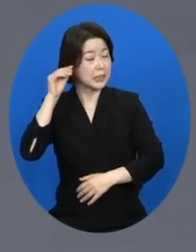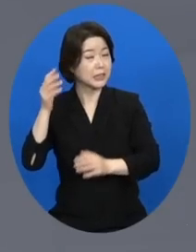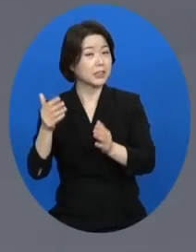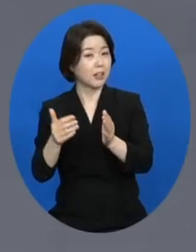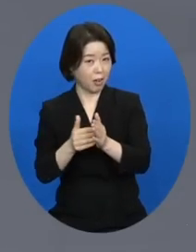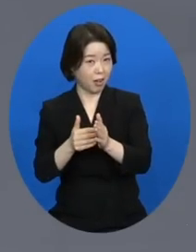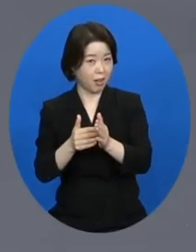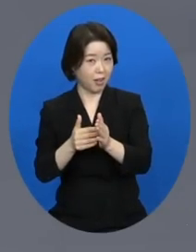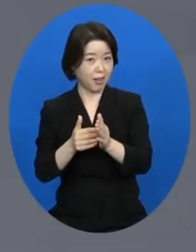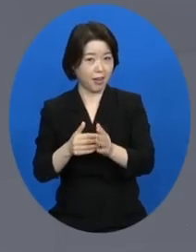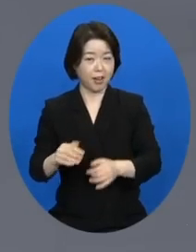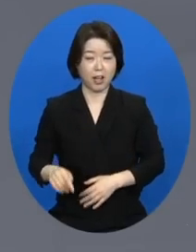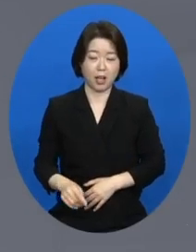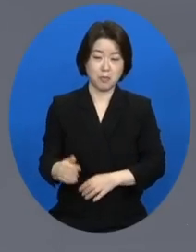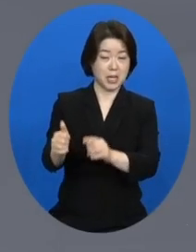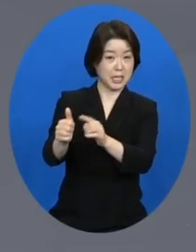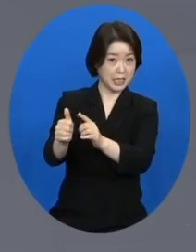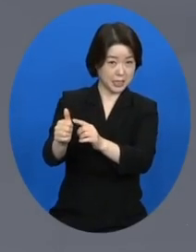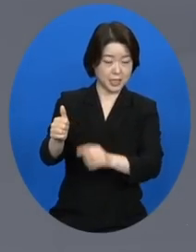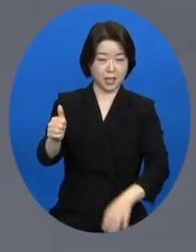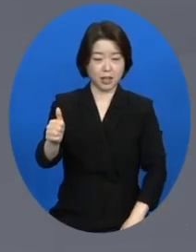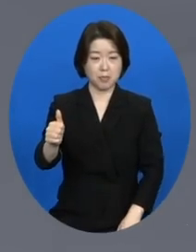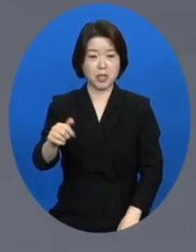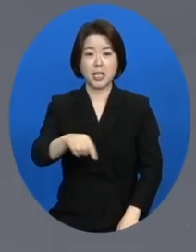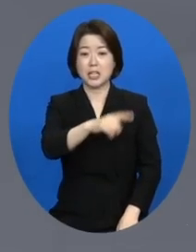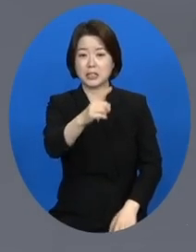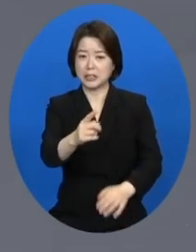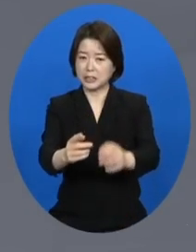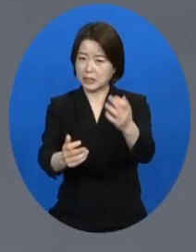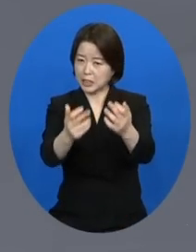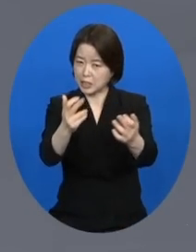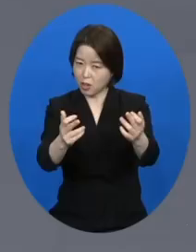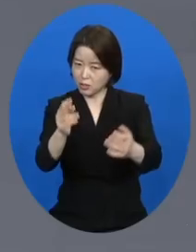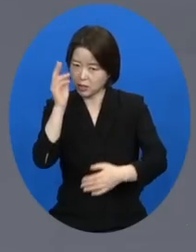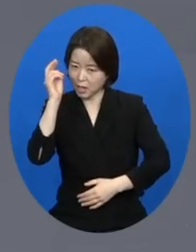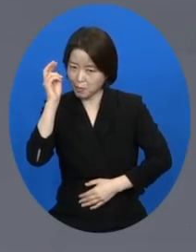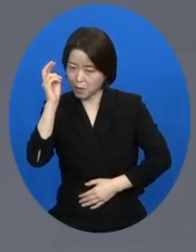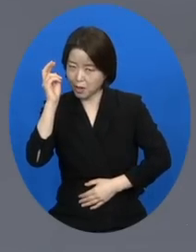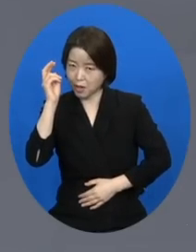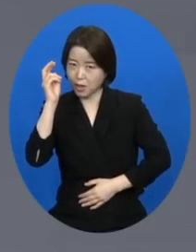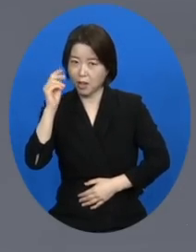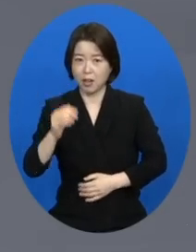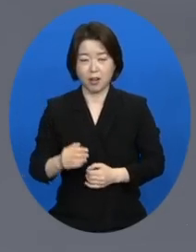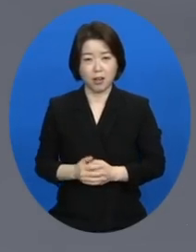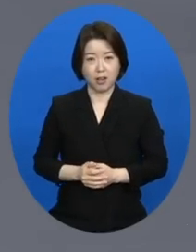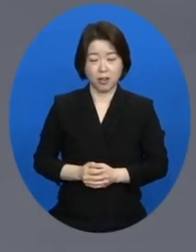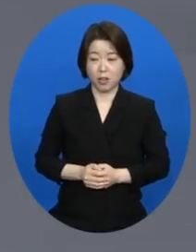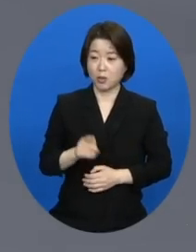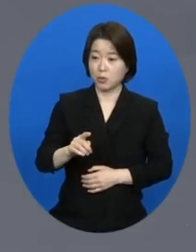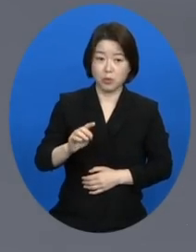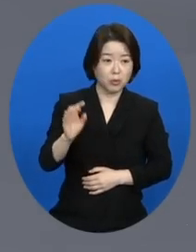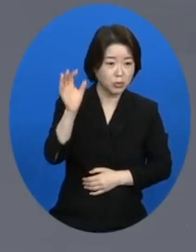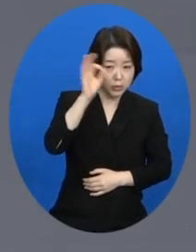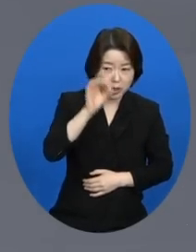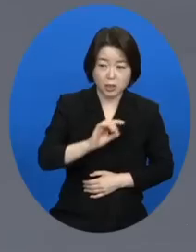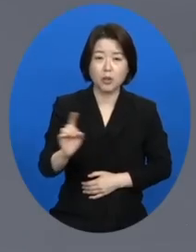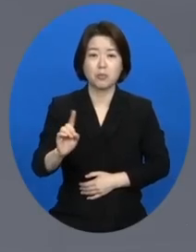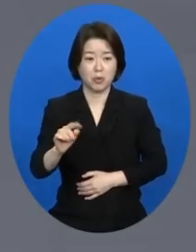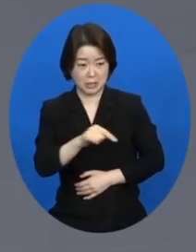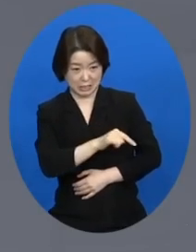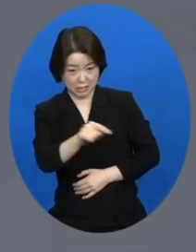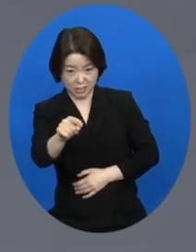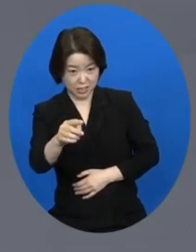것이고 아마 이 친구가 그 형제가 아닐까라고 하는 추측에 네가 무엇을 찾느냐라고 물었던 것이죠.